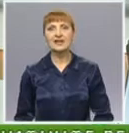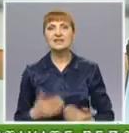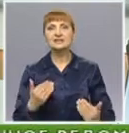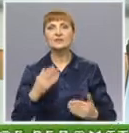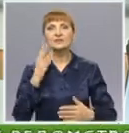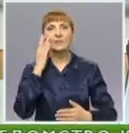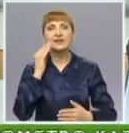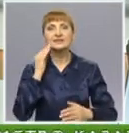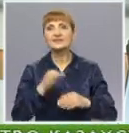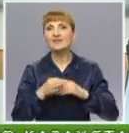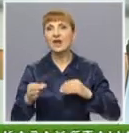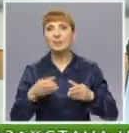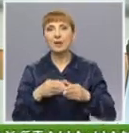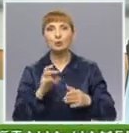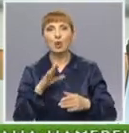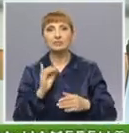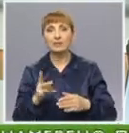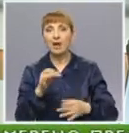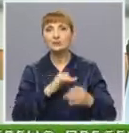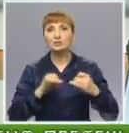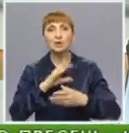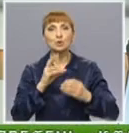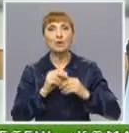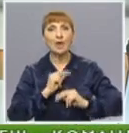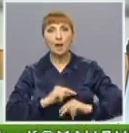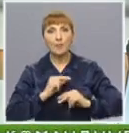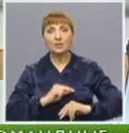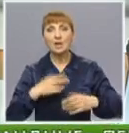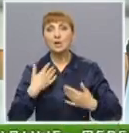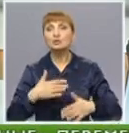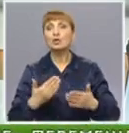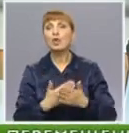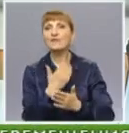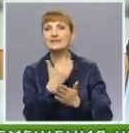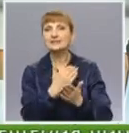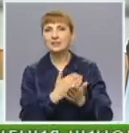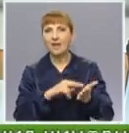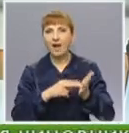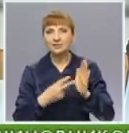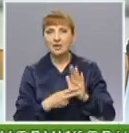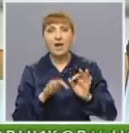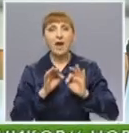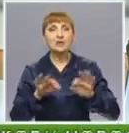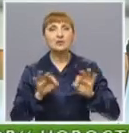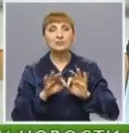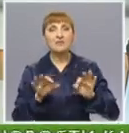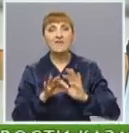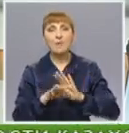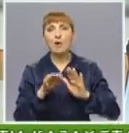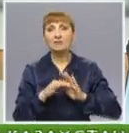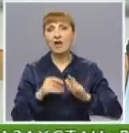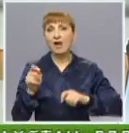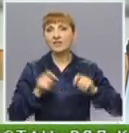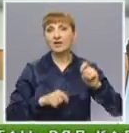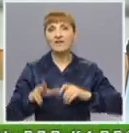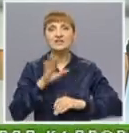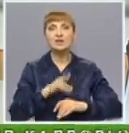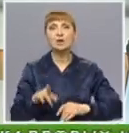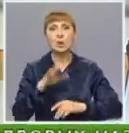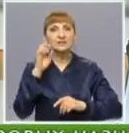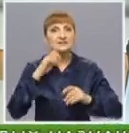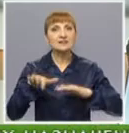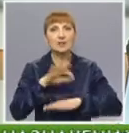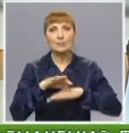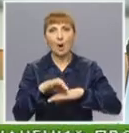Сегодня в алматинском филиале партии «Нур-Отан» обсудили итоги работы и поставили новые задачи. Отчетно-выборные конференции проходят во всех регионах